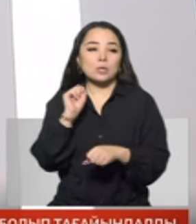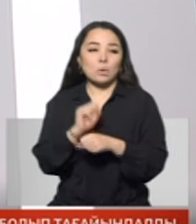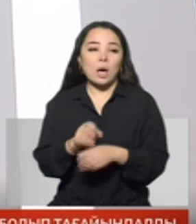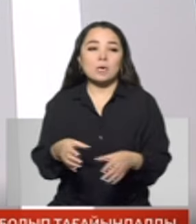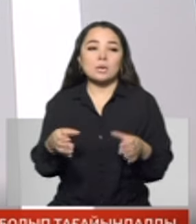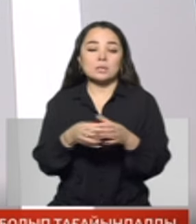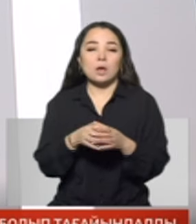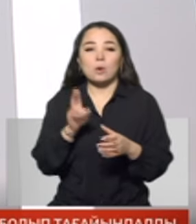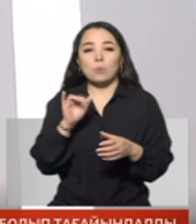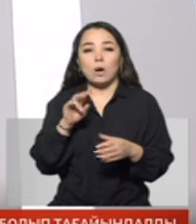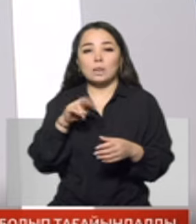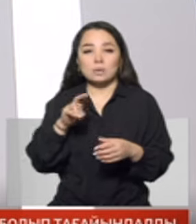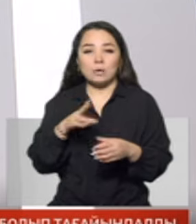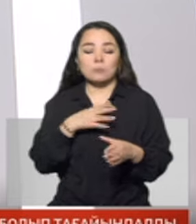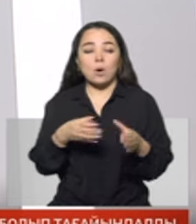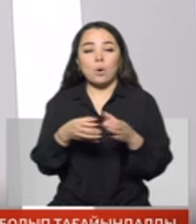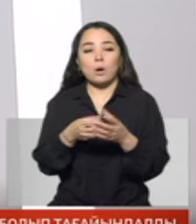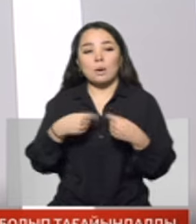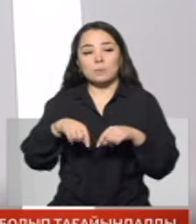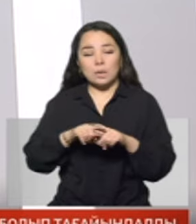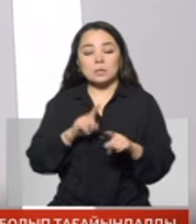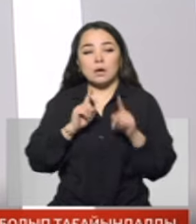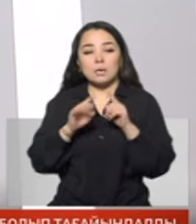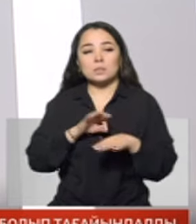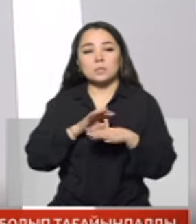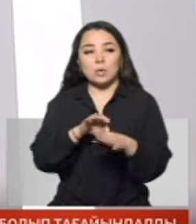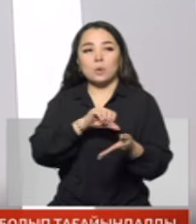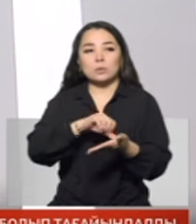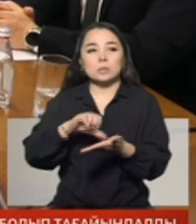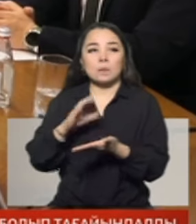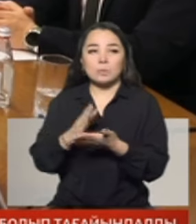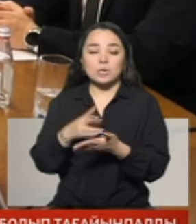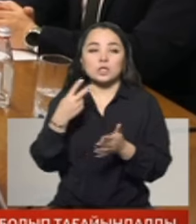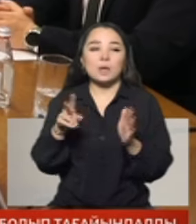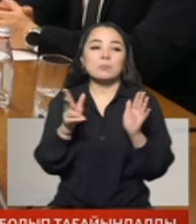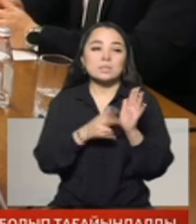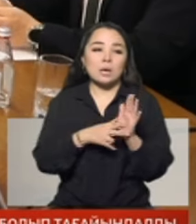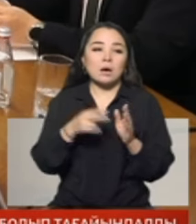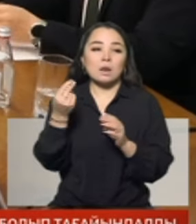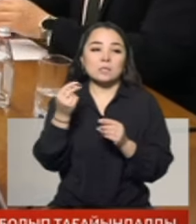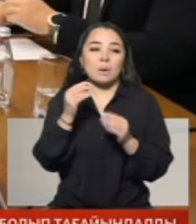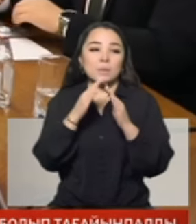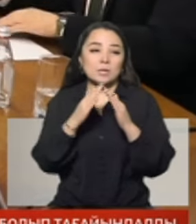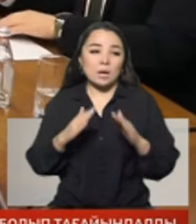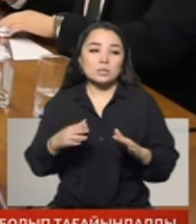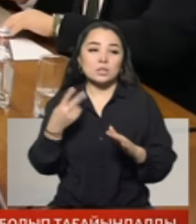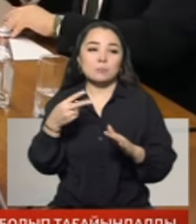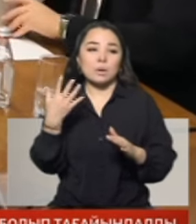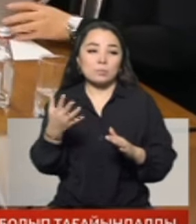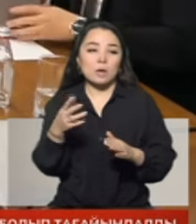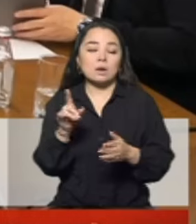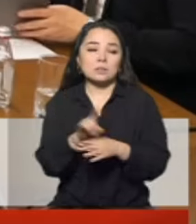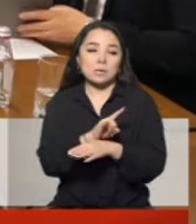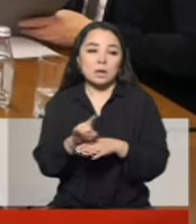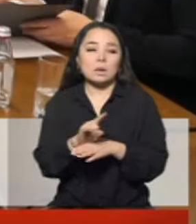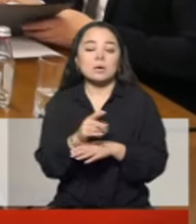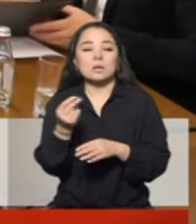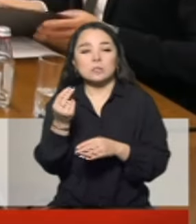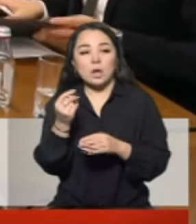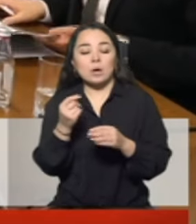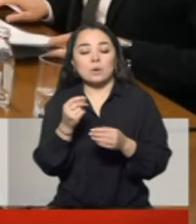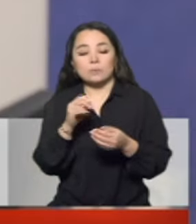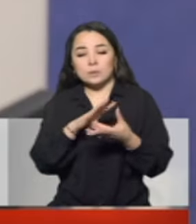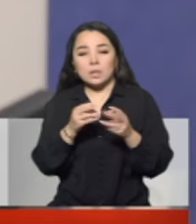агенттігі қоғамдық кеңесінің Алматыда өткен отырысында айтылды. Сондай ақ 28 қаржы пирамидасы, 25 жалған қаржы жобасы